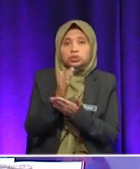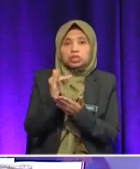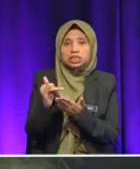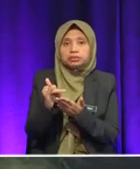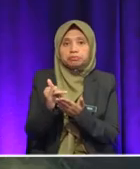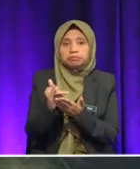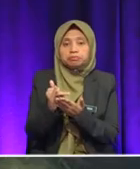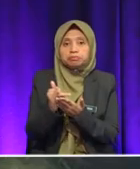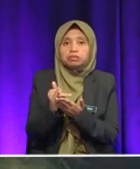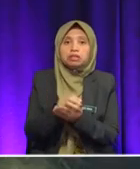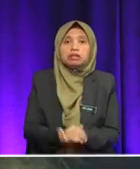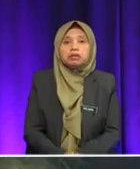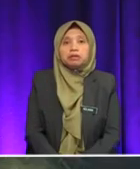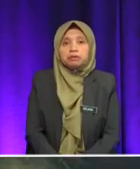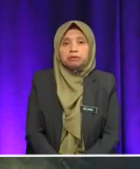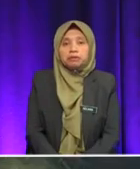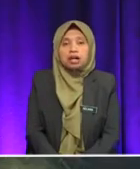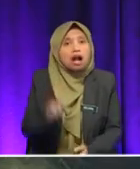teruskan dengan